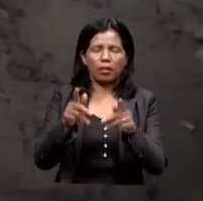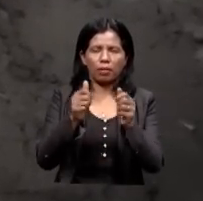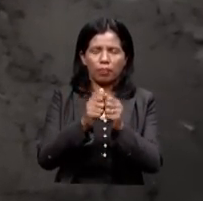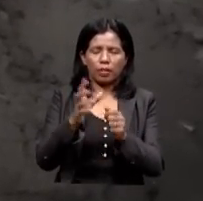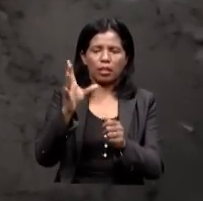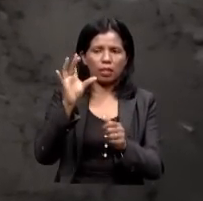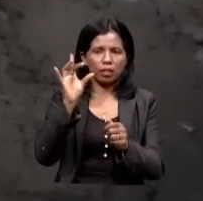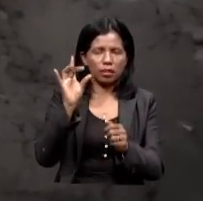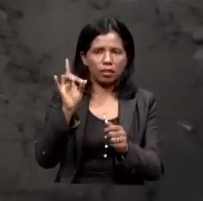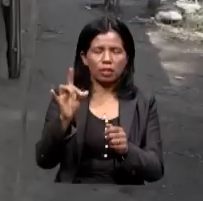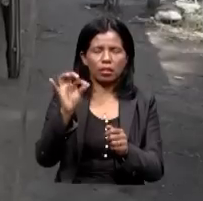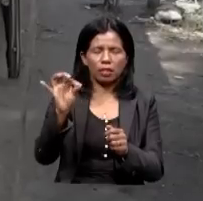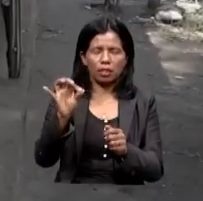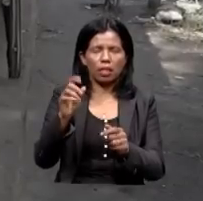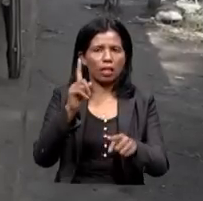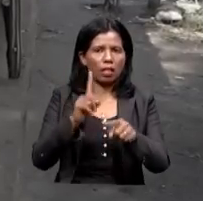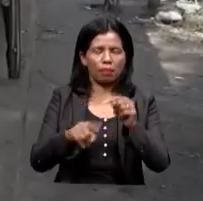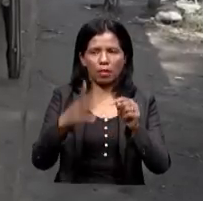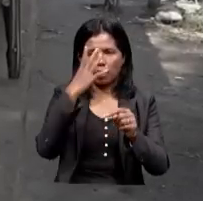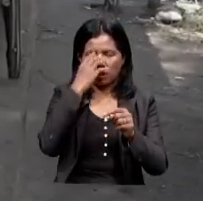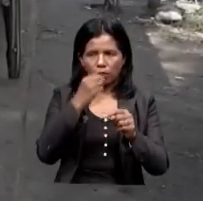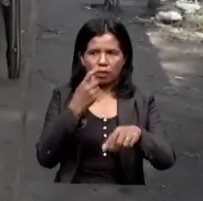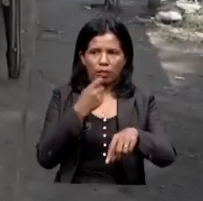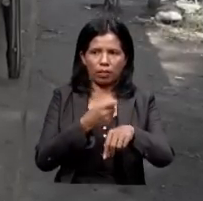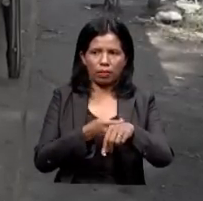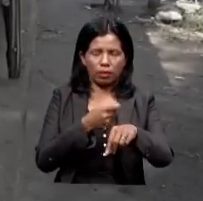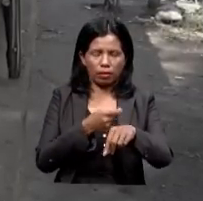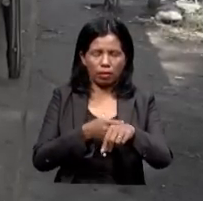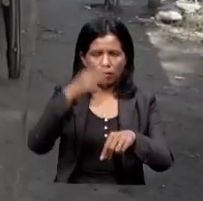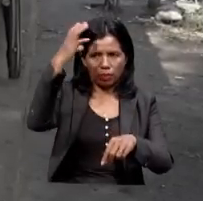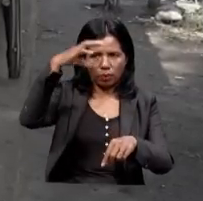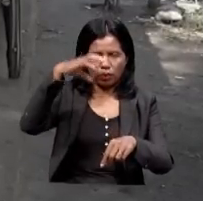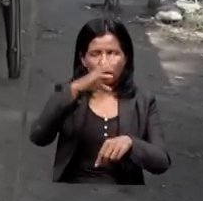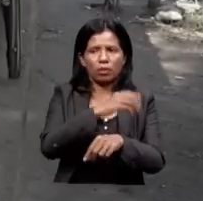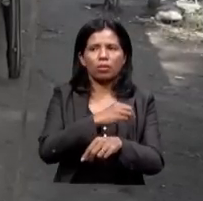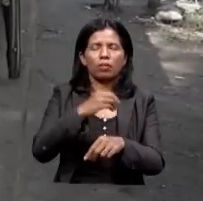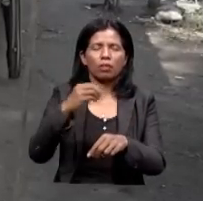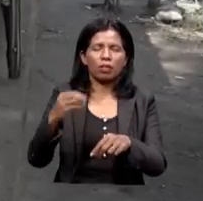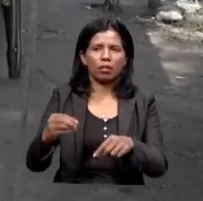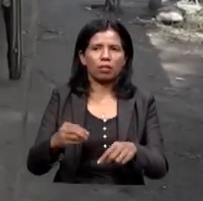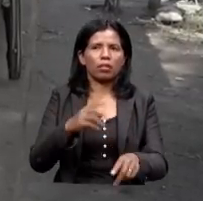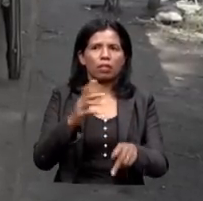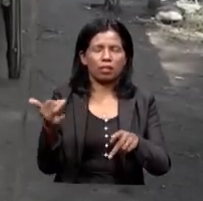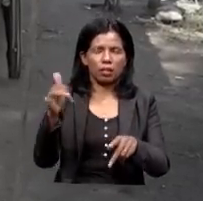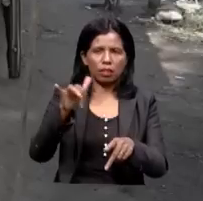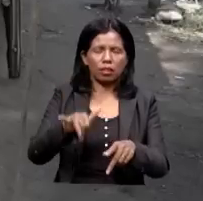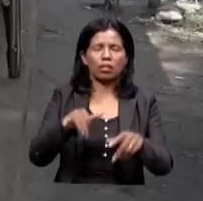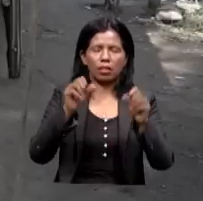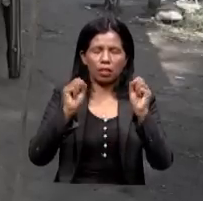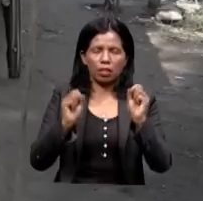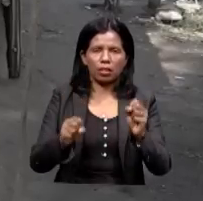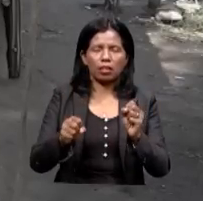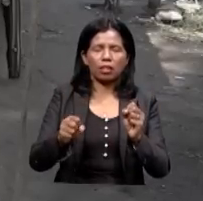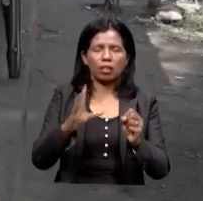ia umane la bele descansa ia tempo udang no animbot no obriga sira tengke